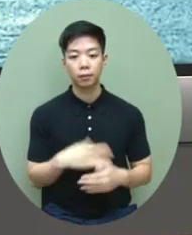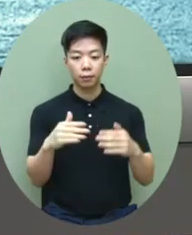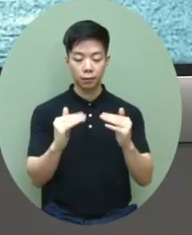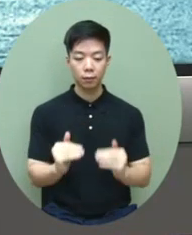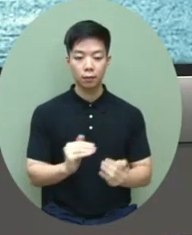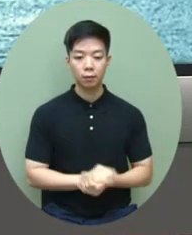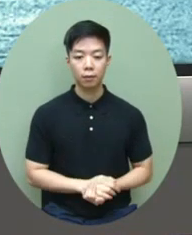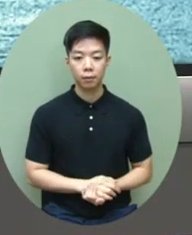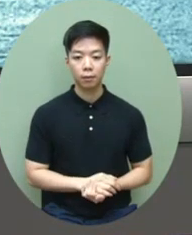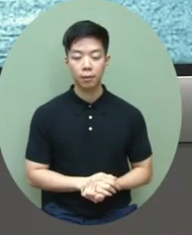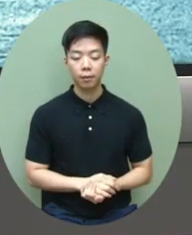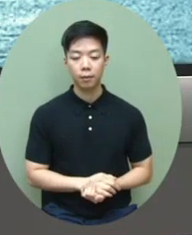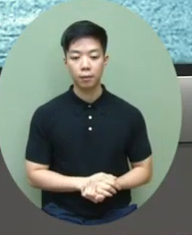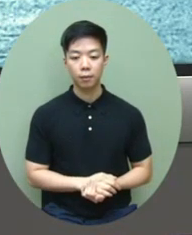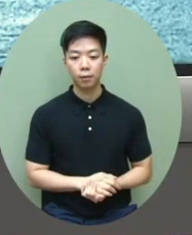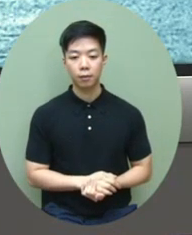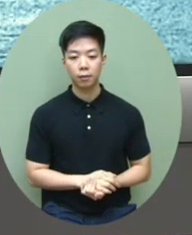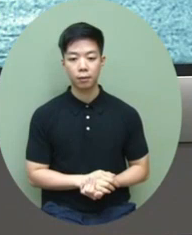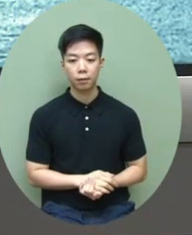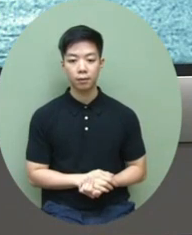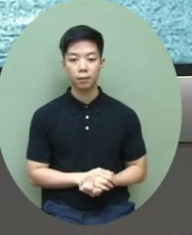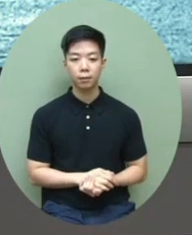佢就